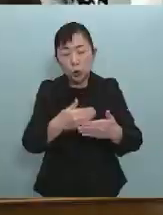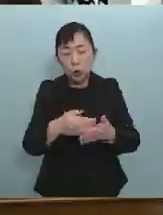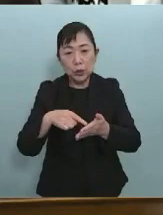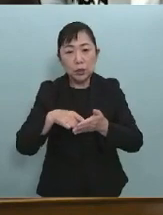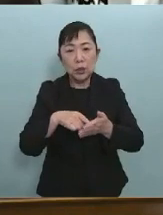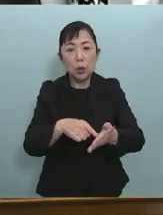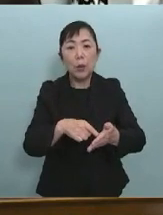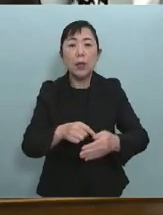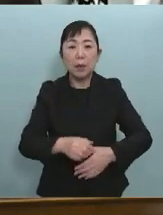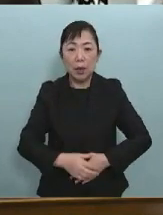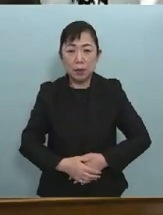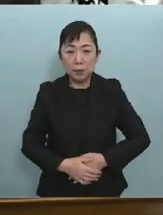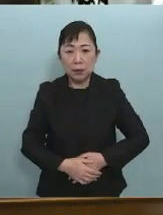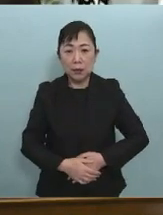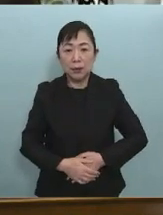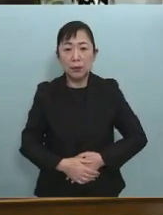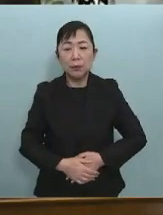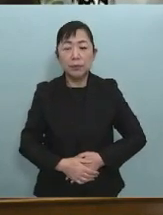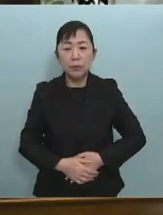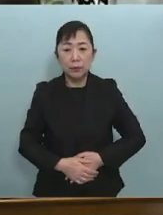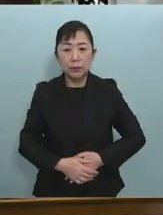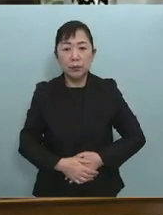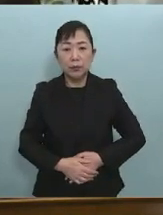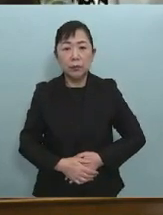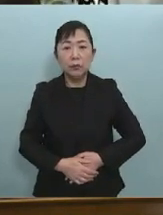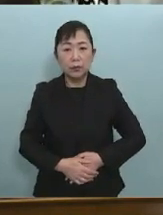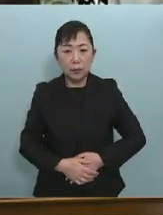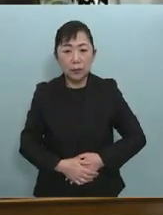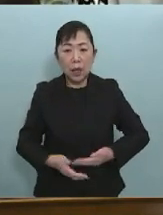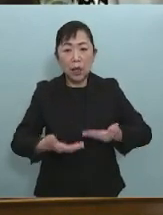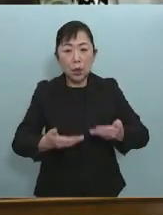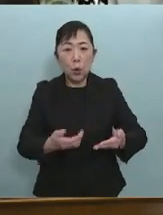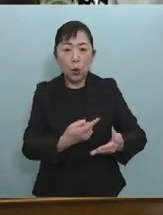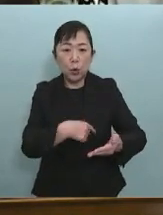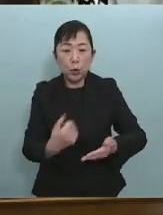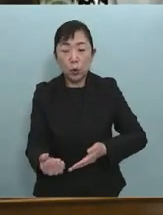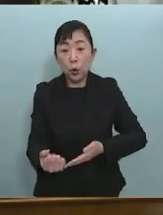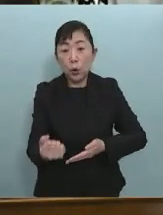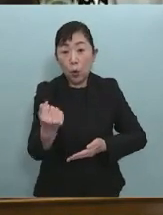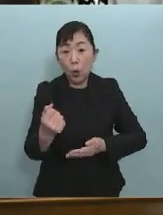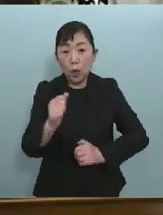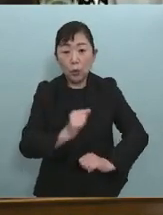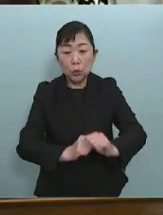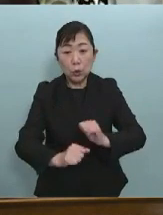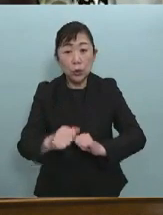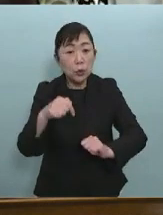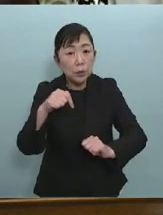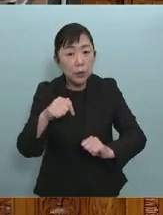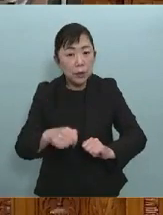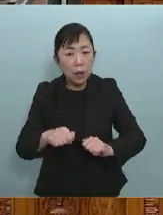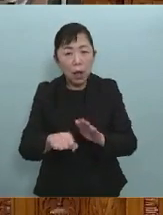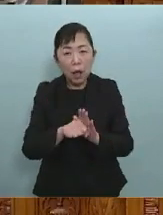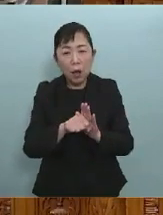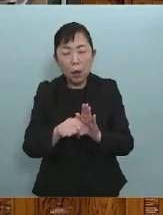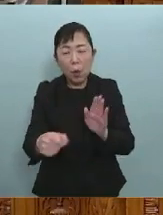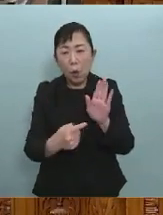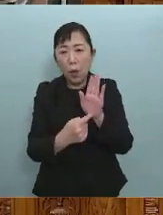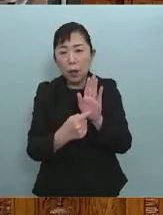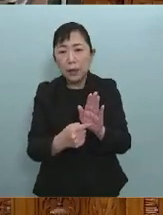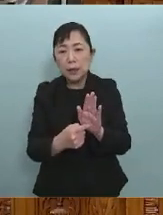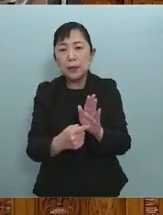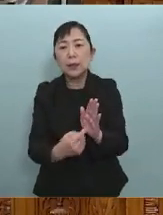てまいりますそれと合わせてえこうした供給力の強化の取り組みが効果を上げるまでの